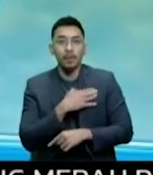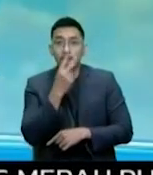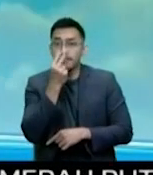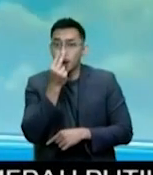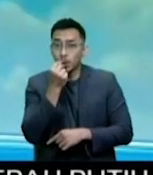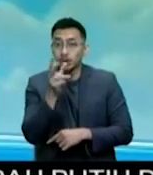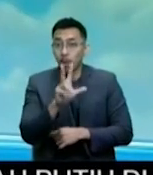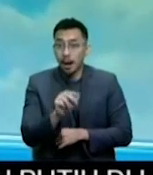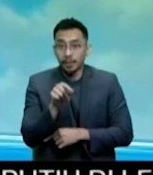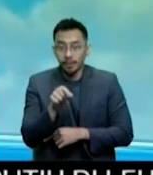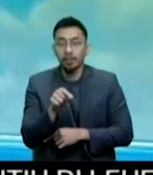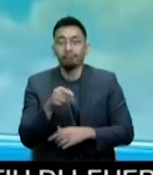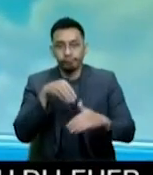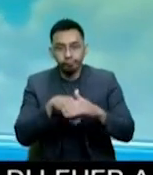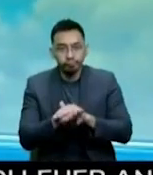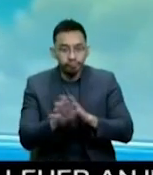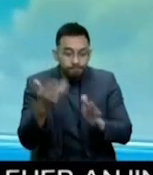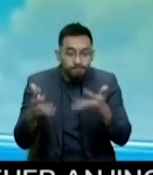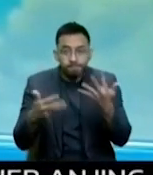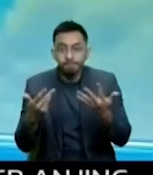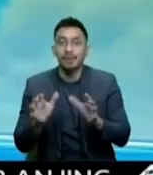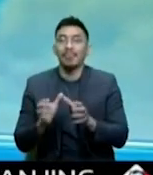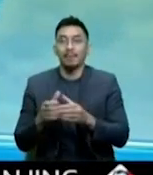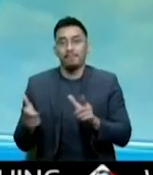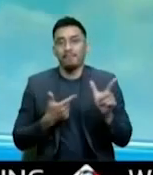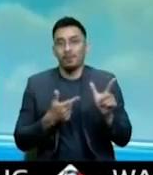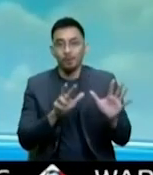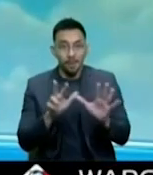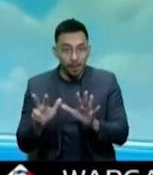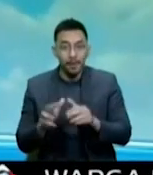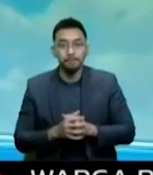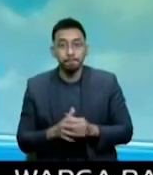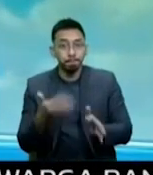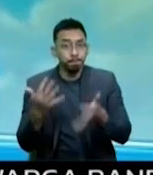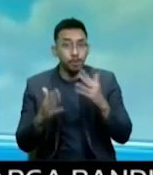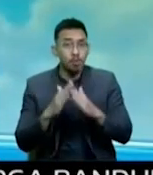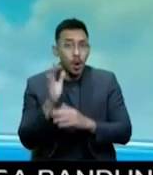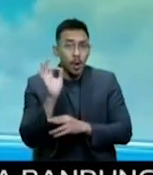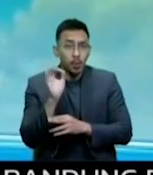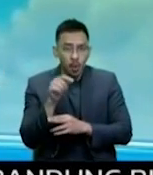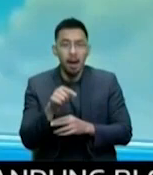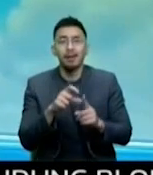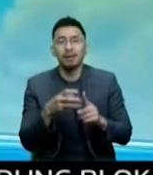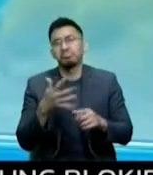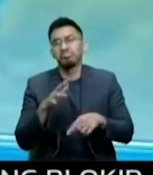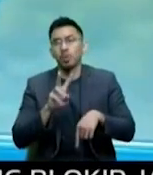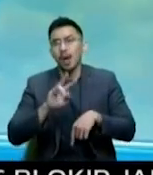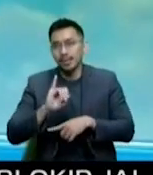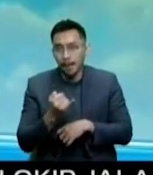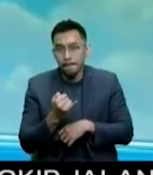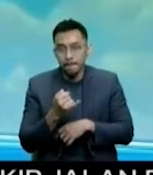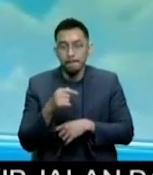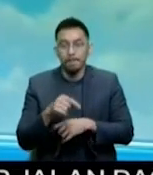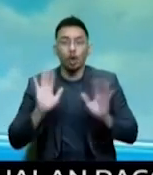DE di Kabupaten Bandung, Jawa Barat digeledah oleh tim Densus 88. Penggeledahan rumah orang tua DE selama 2